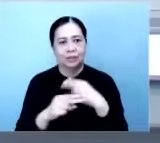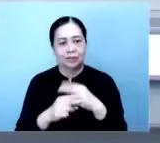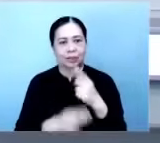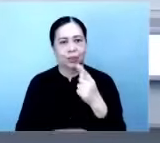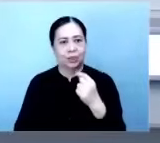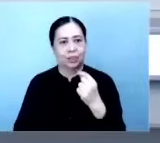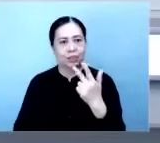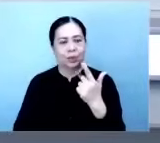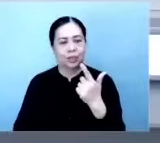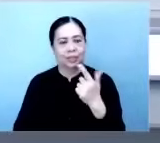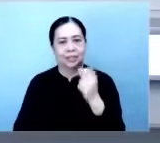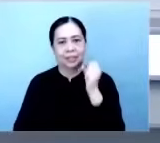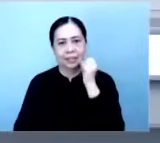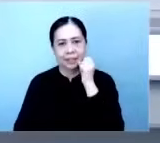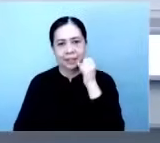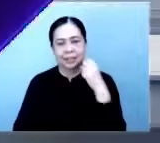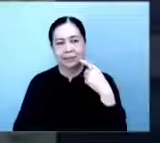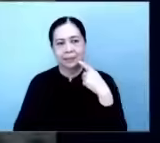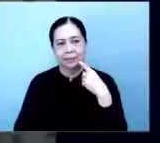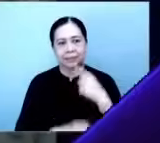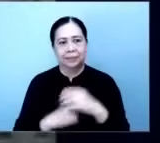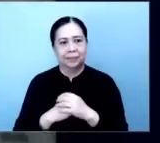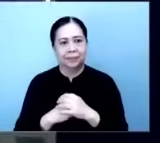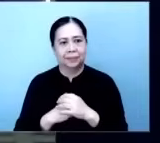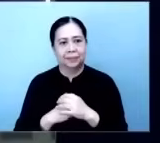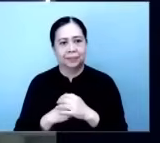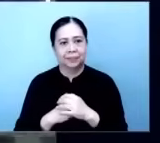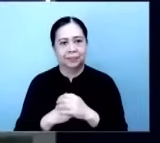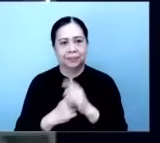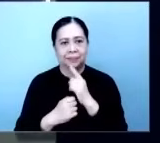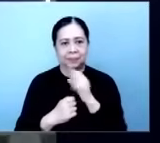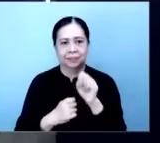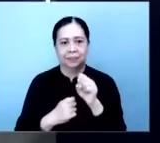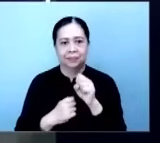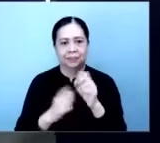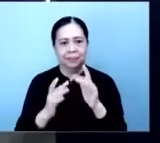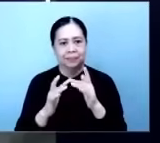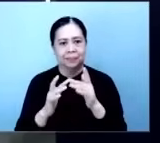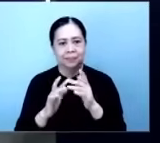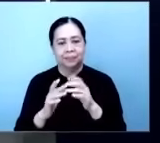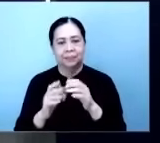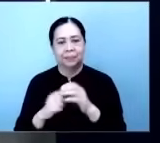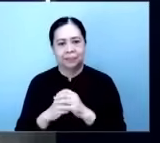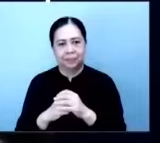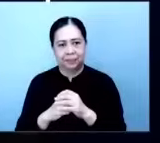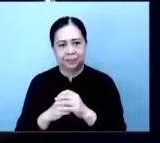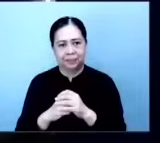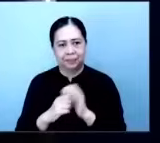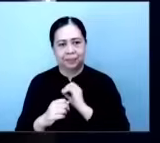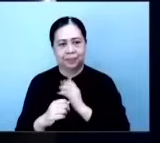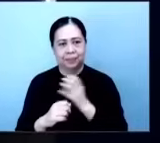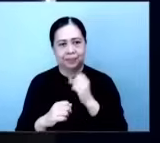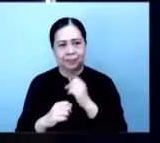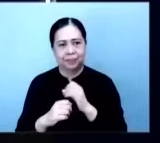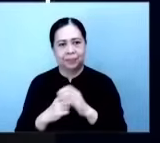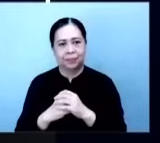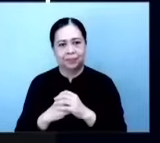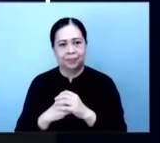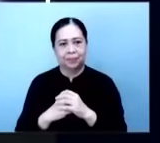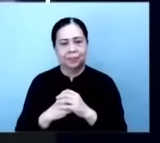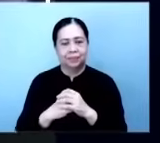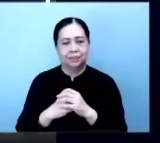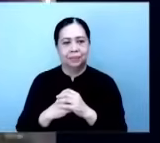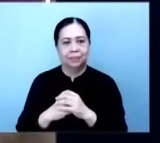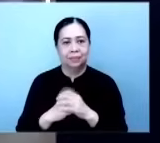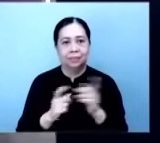2023 Shaynis Palacios. Kinumpirma yan online ni Miss U brand owner Ann Jakra Jutatip. Bukod